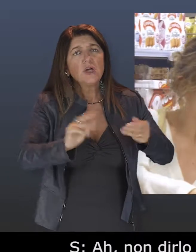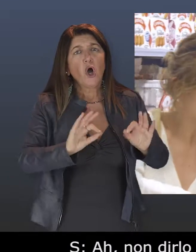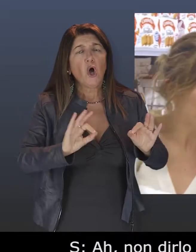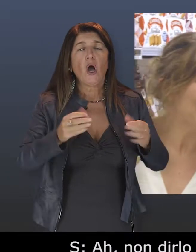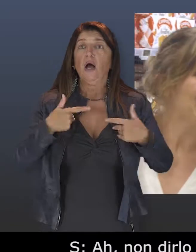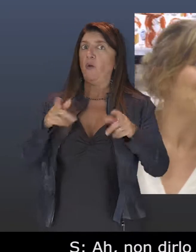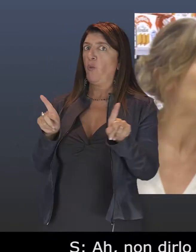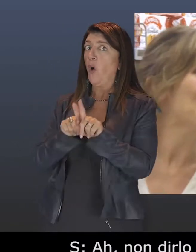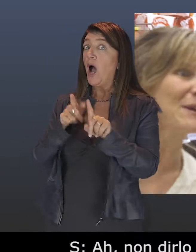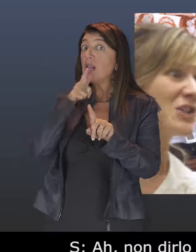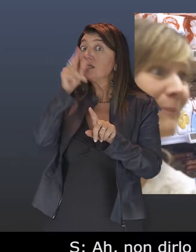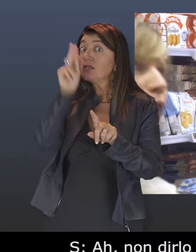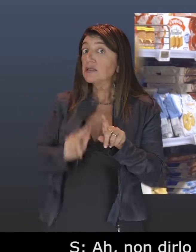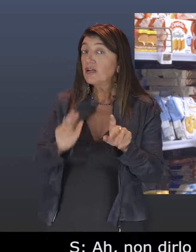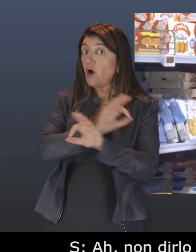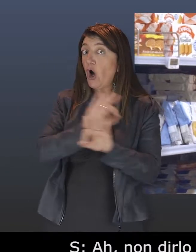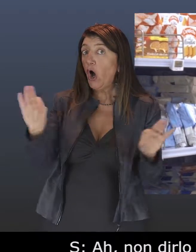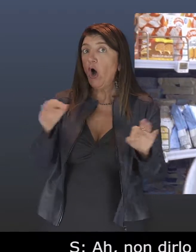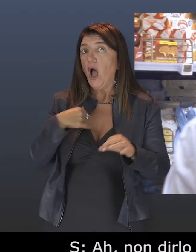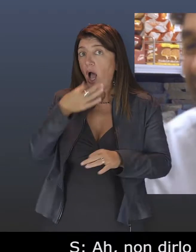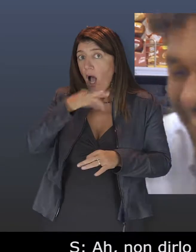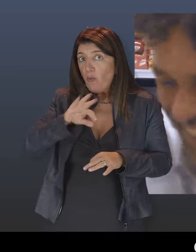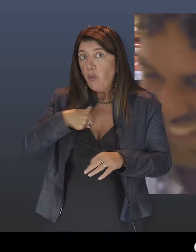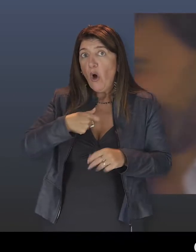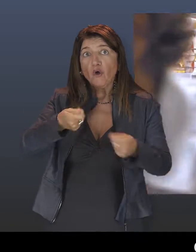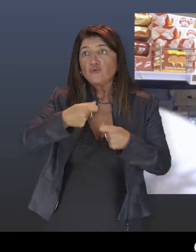lista di quello che devo prendere, finirei per mangiarmi tutto il supermercato.